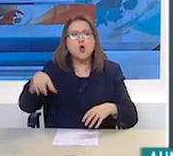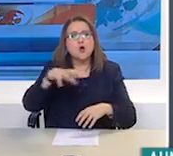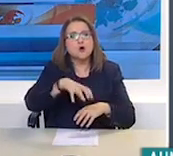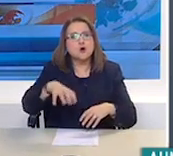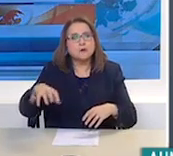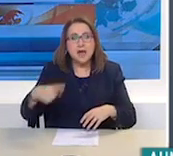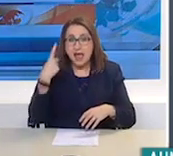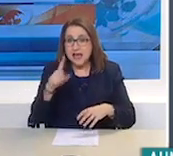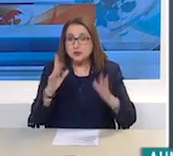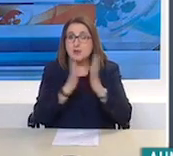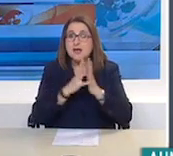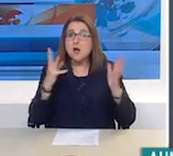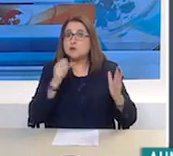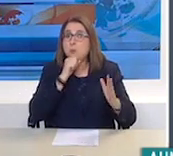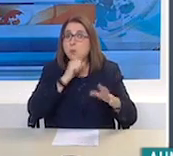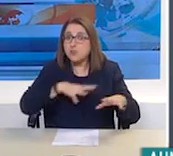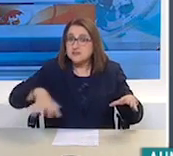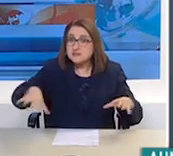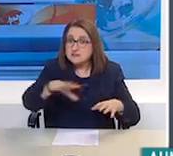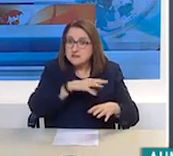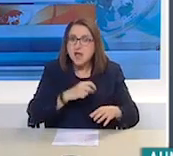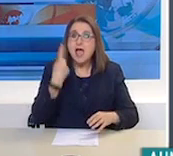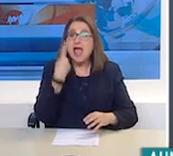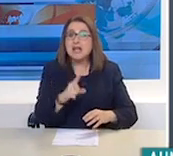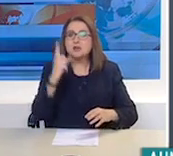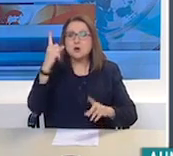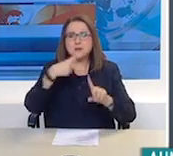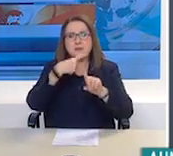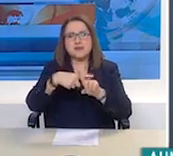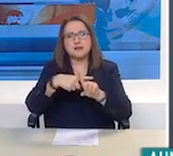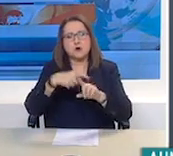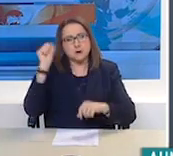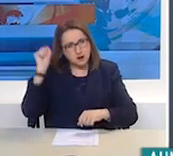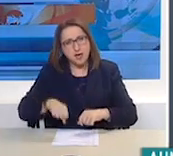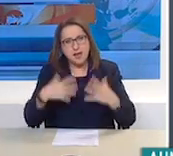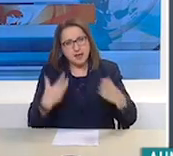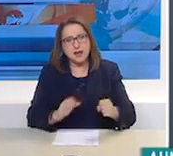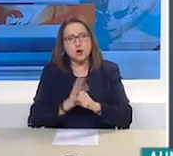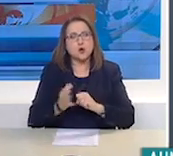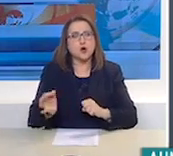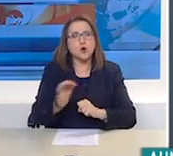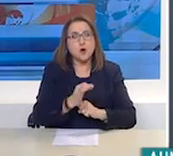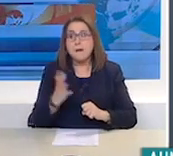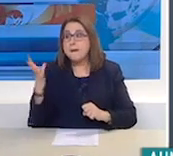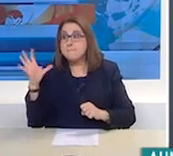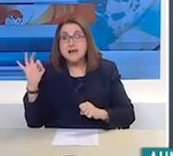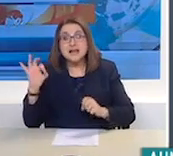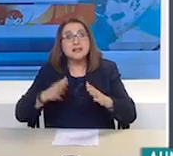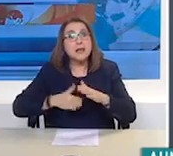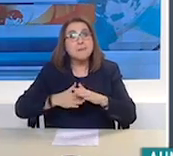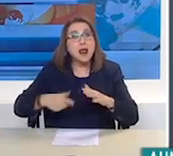118 τροφίμων του γυροκομείου, οι 101 βρέθηκαν θετικοί, καθώς επίσης και 50 άτομα το προσωπικό και 16